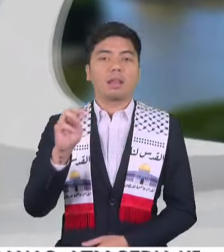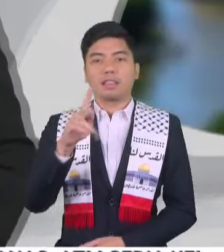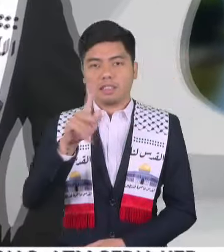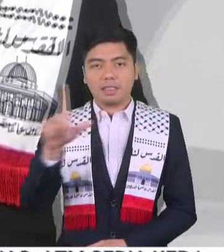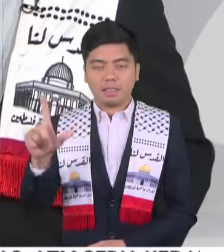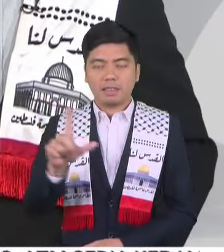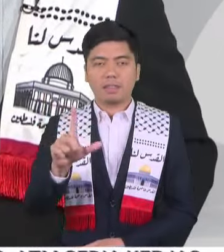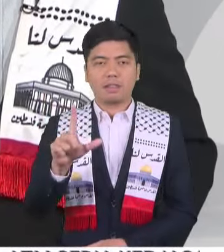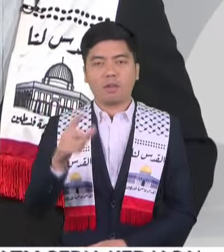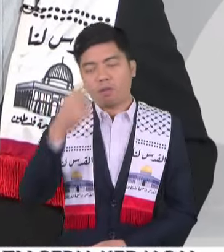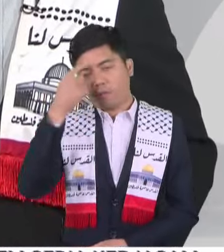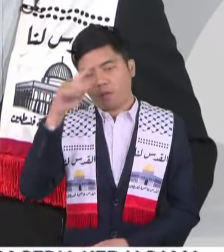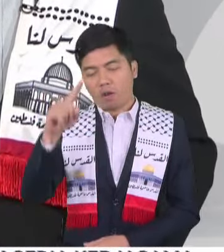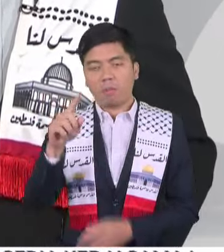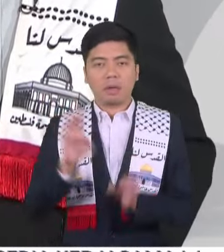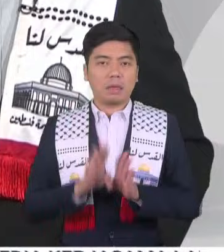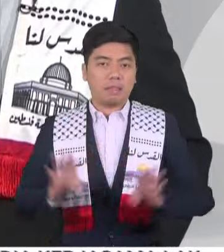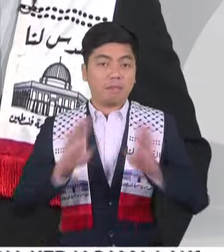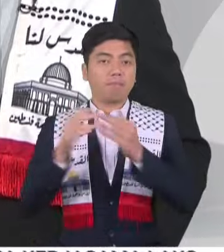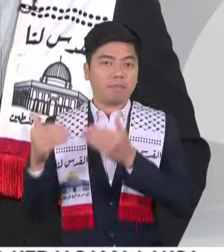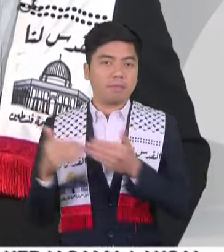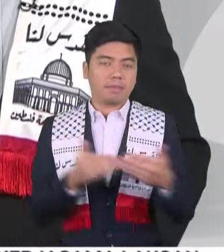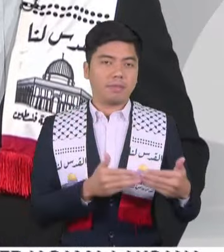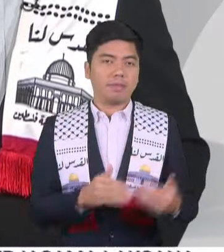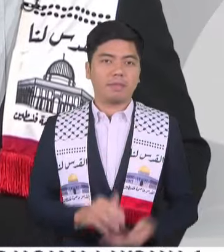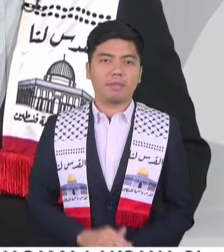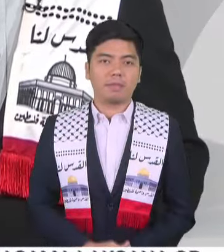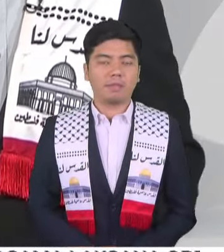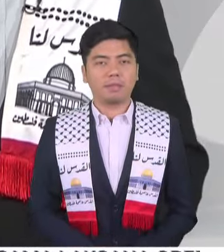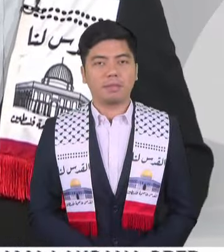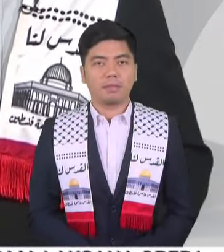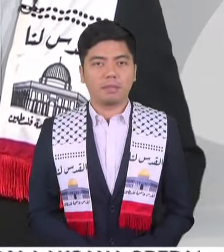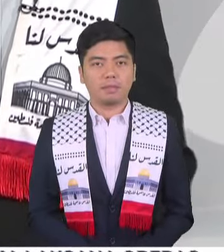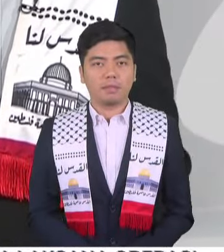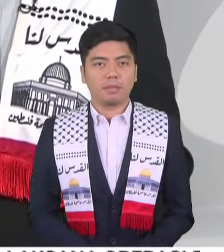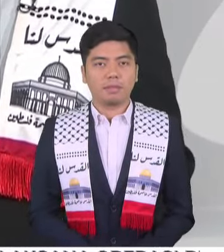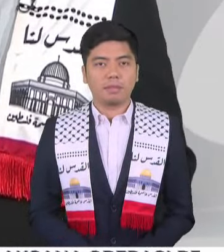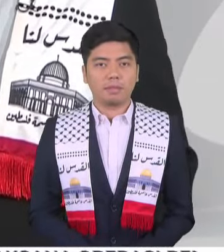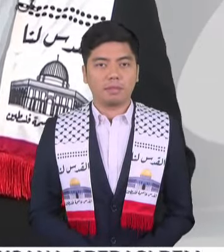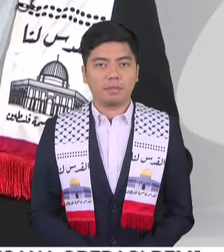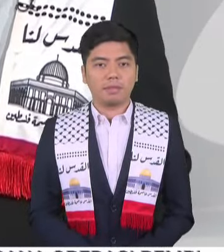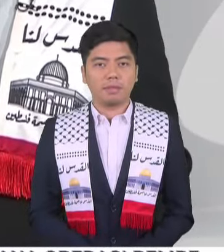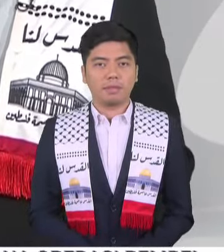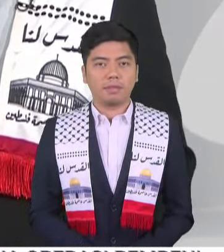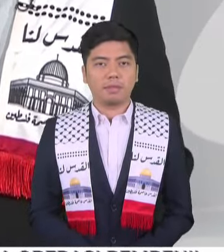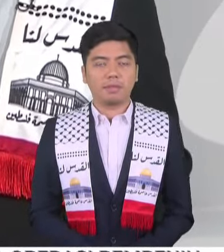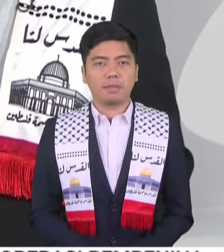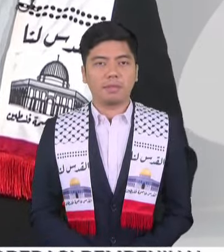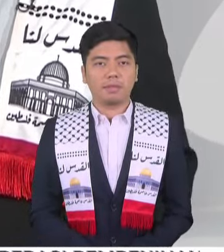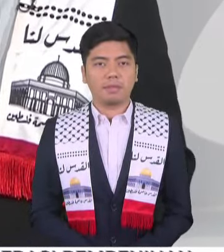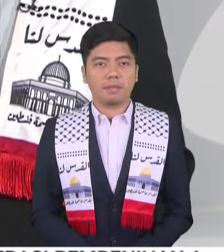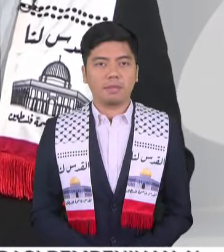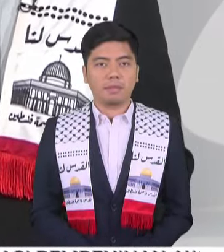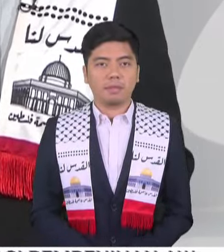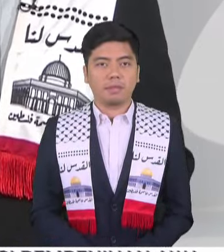di Angkasa Puri untuk berita seterusnya. Sahi, silakan. Baik Ibu Umar, terima kasih.